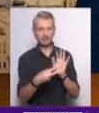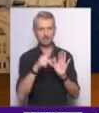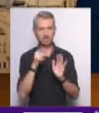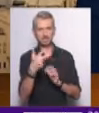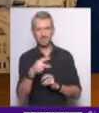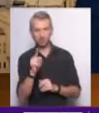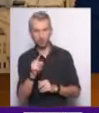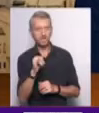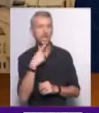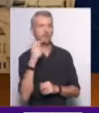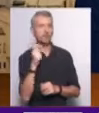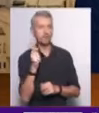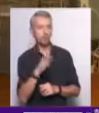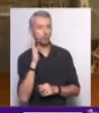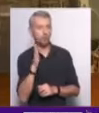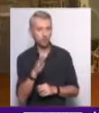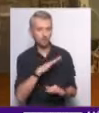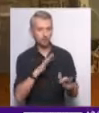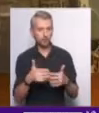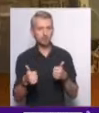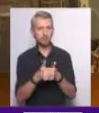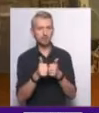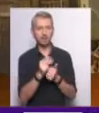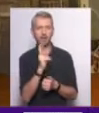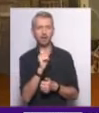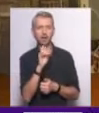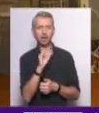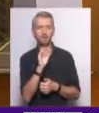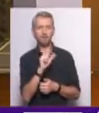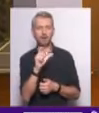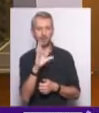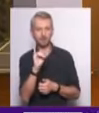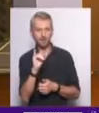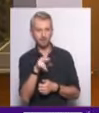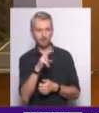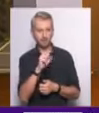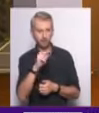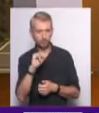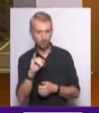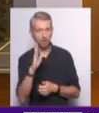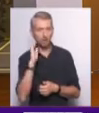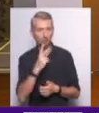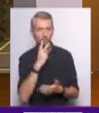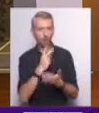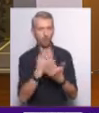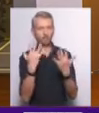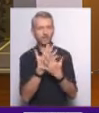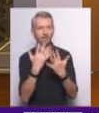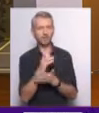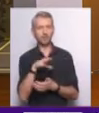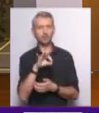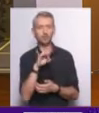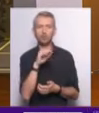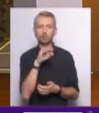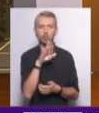в неділю буде відбуватися біля Караваєвих дач так само кінопоказ. Будемо показувати фільм «Сторожова застава». Так що